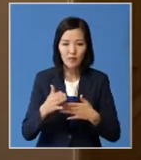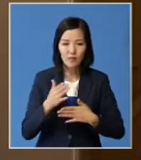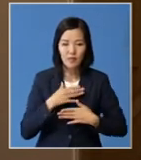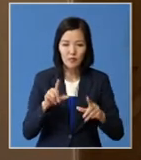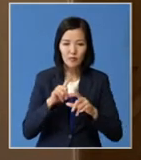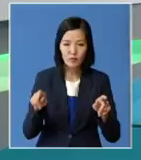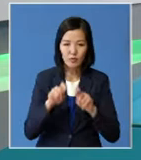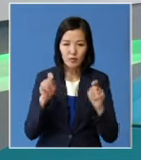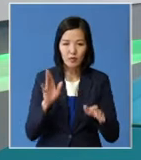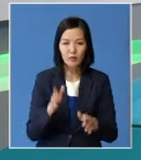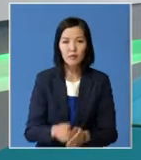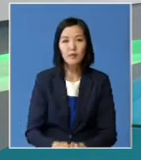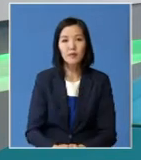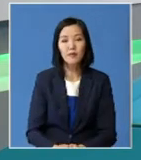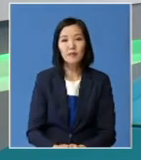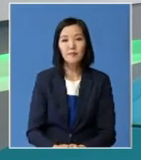ашу.